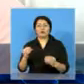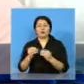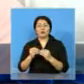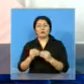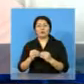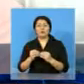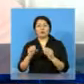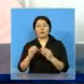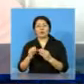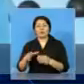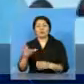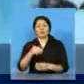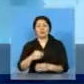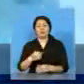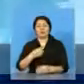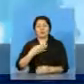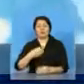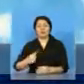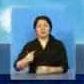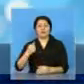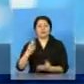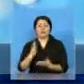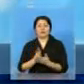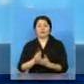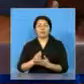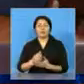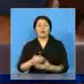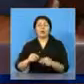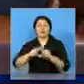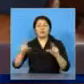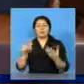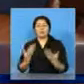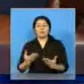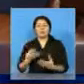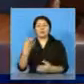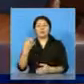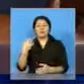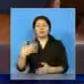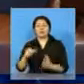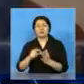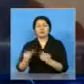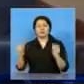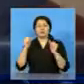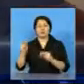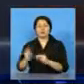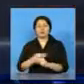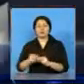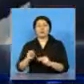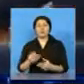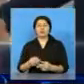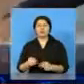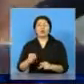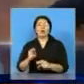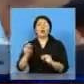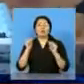барлығы өте мықты ойыншылар болды. Осыдан 20 жыл бұрын ашылған мектеп бүгінде 458 спортшыны тәрбиелеп отыр. Спорт